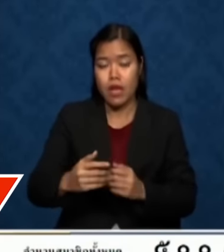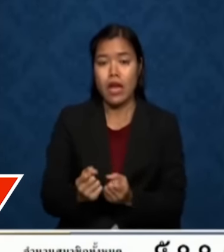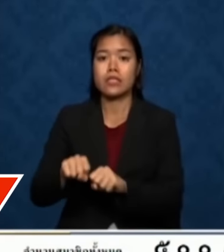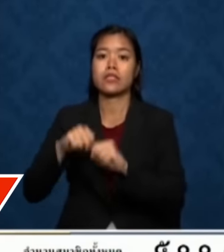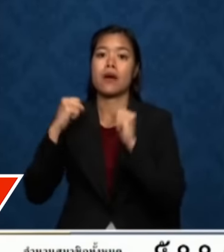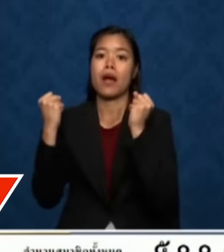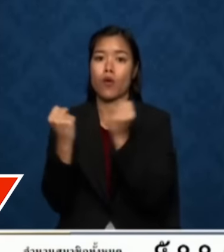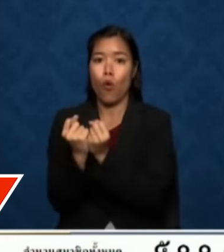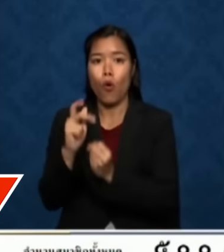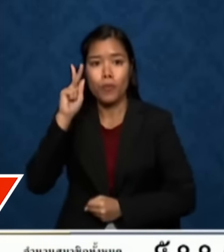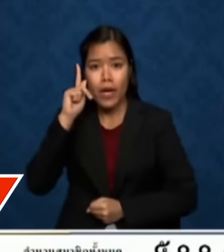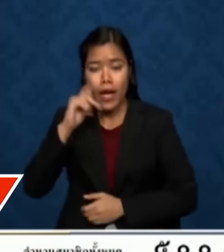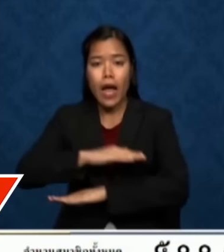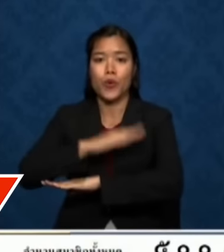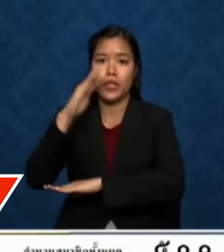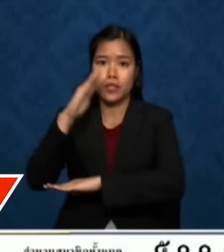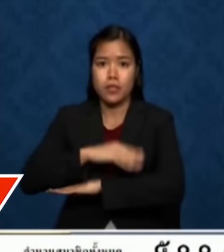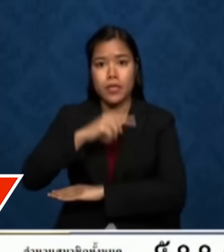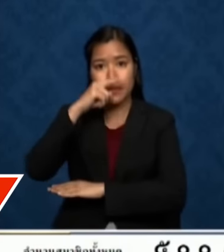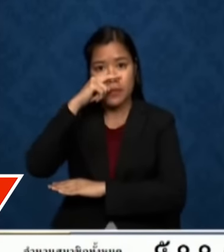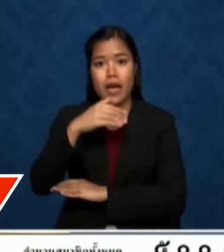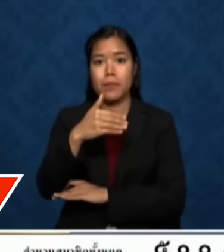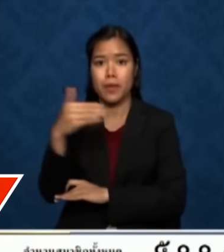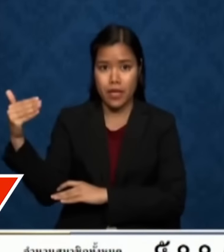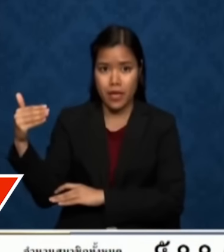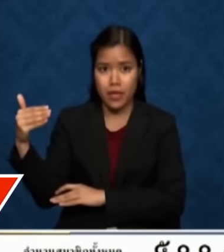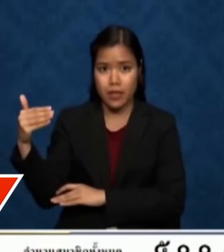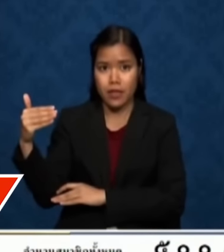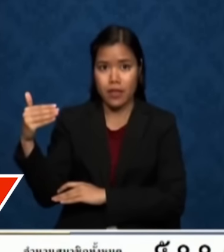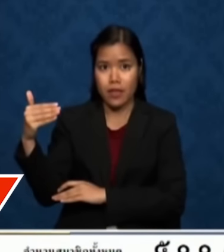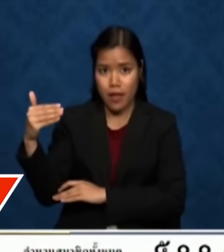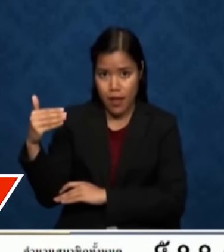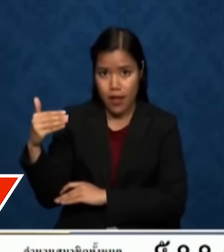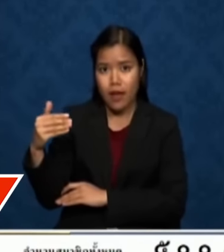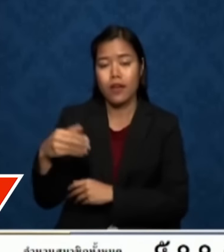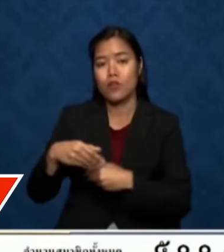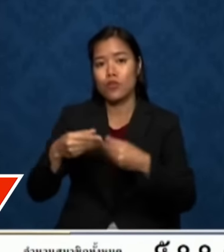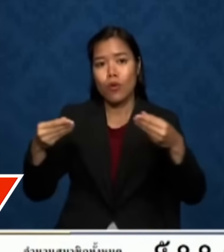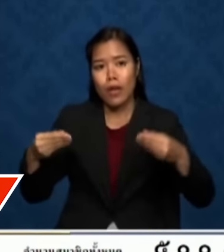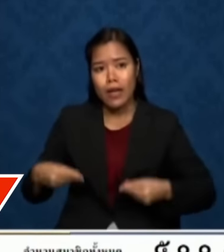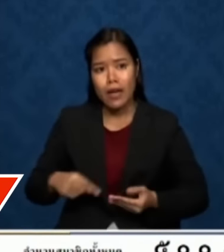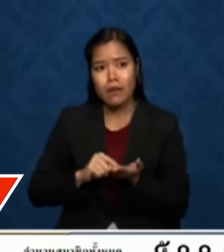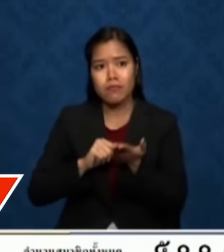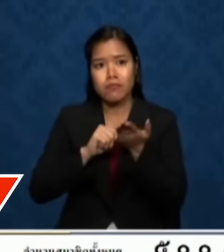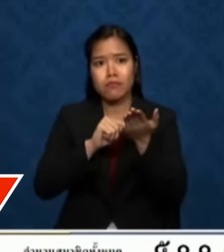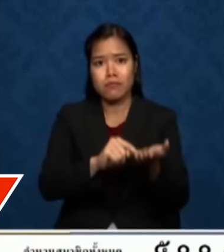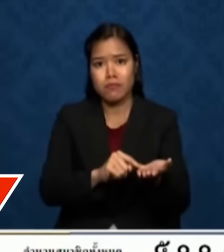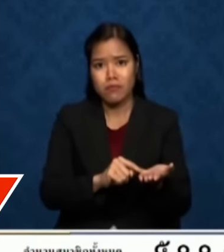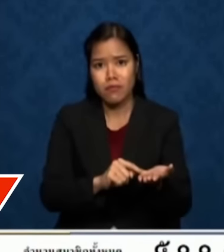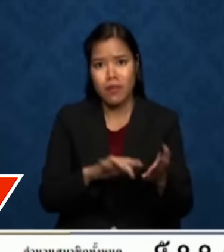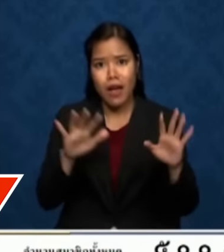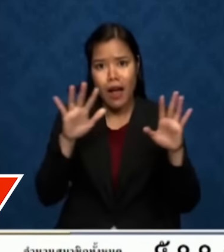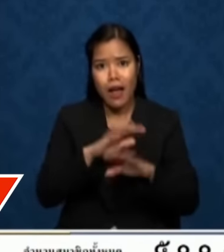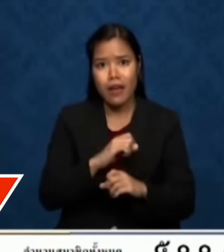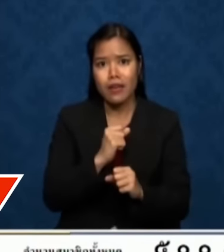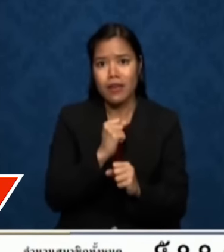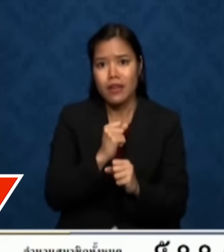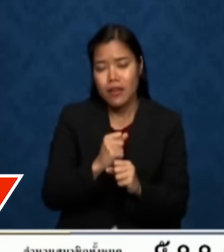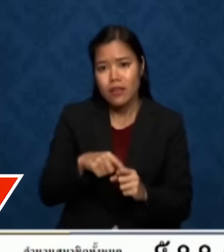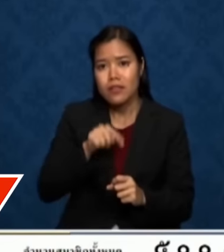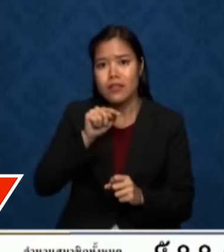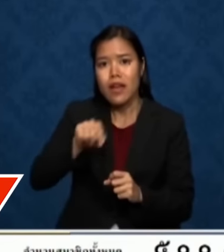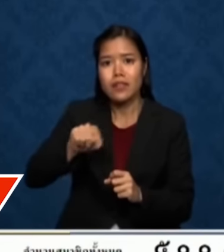มพ์แห่งประเทศไทยได้ออกรายงานแสดงความกังวลต่อท่าทีการแทรกแซงสื่อรัฐโดยระ